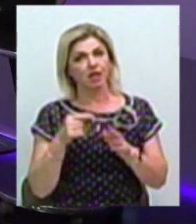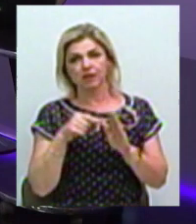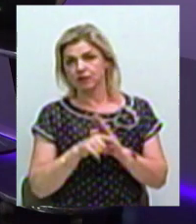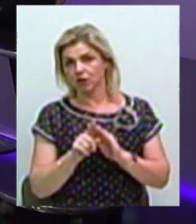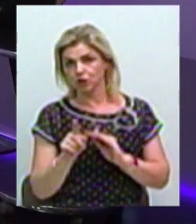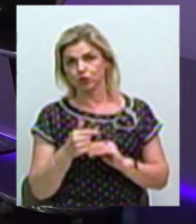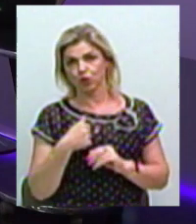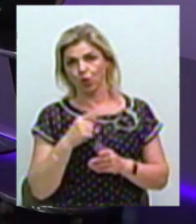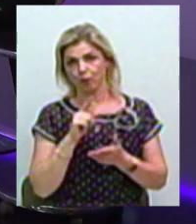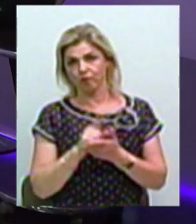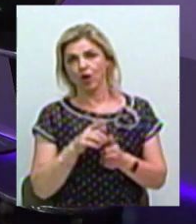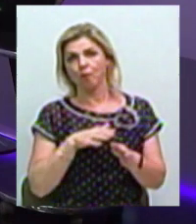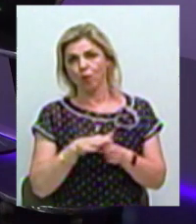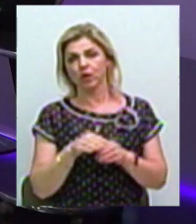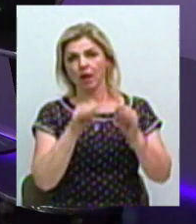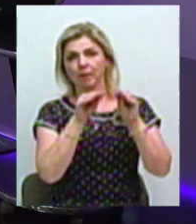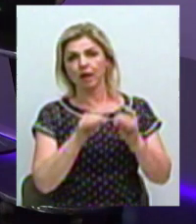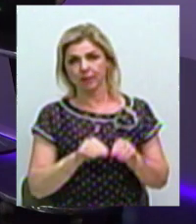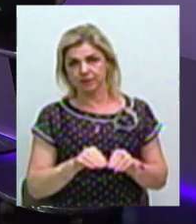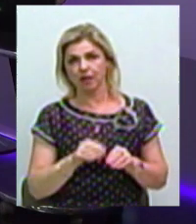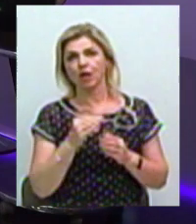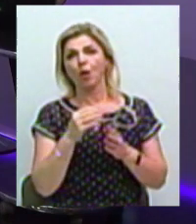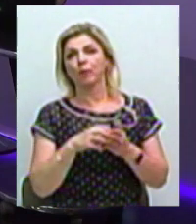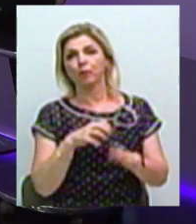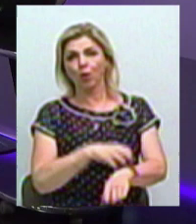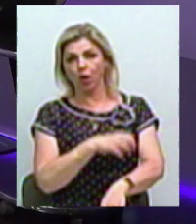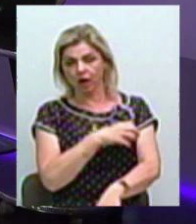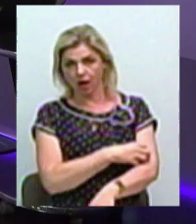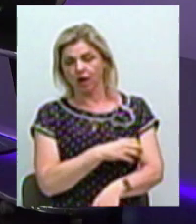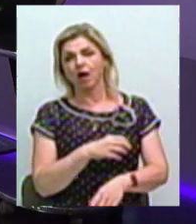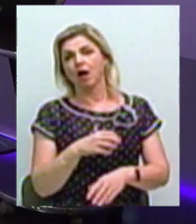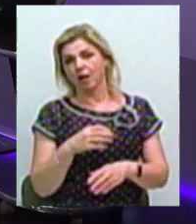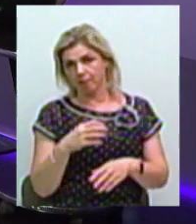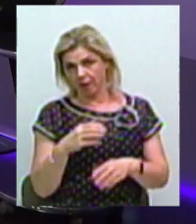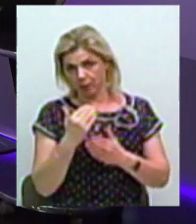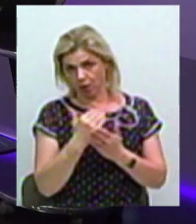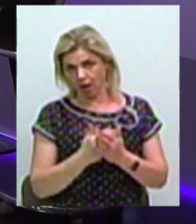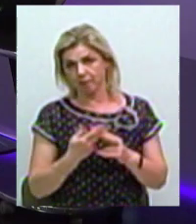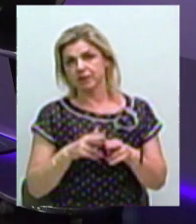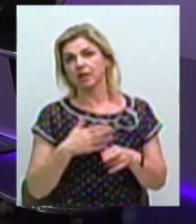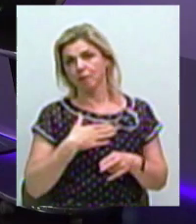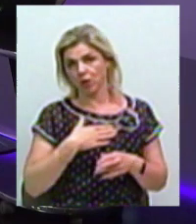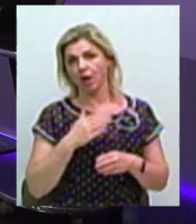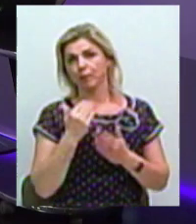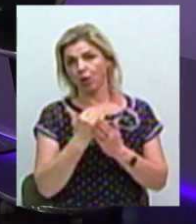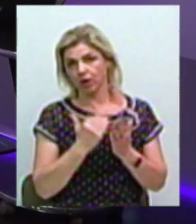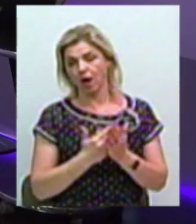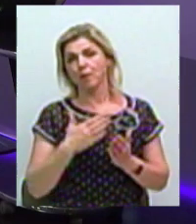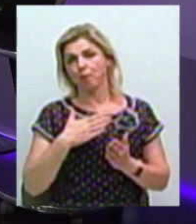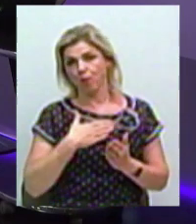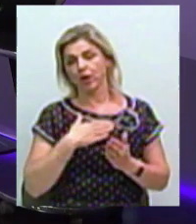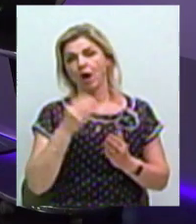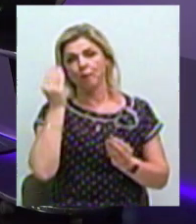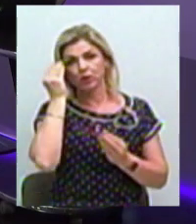повинен повністю переписати програму політичної партії «Опозиційний блок». Так. Це моя програма, це моя позиція. Те, що я виклав,